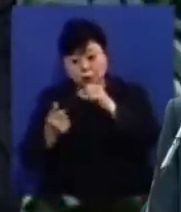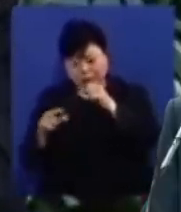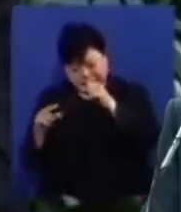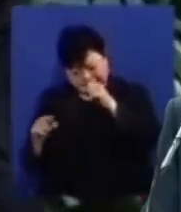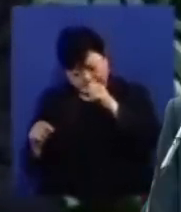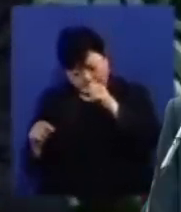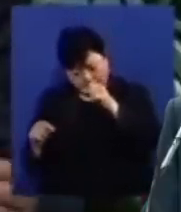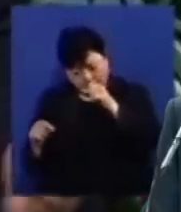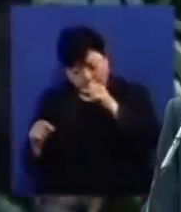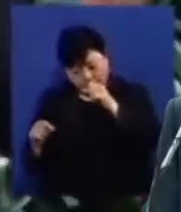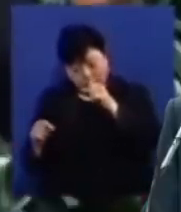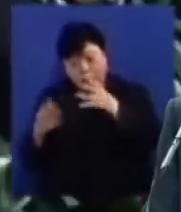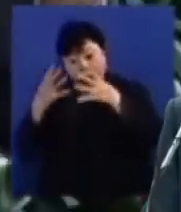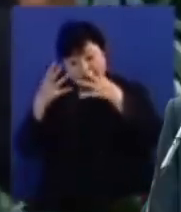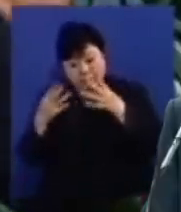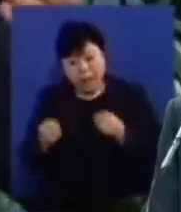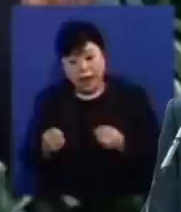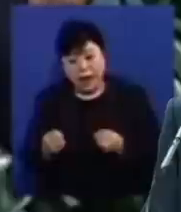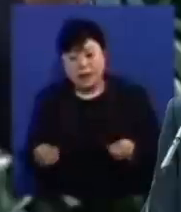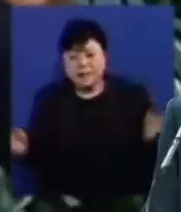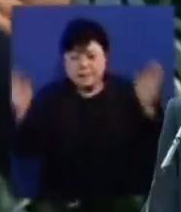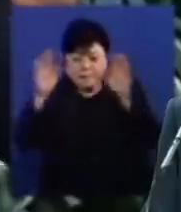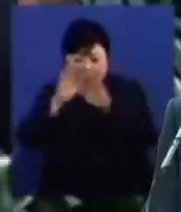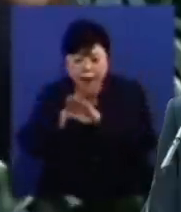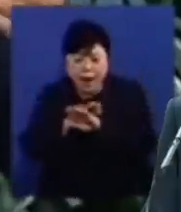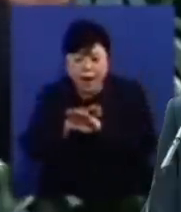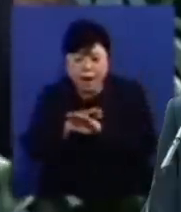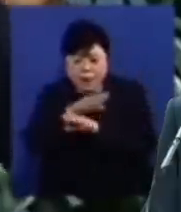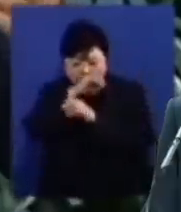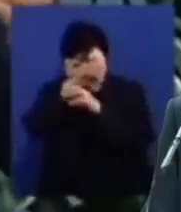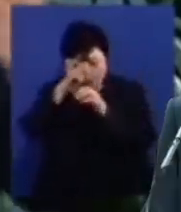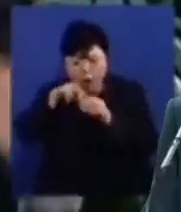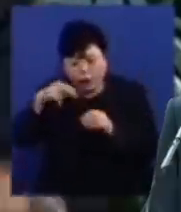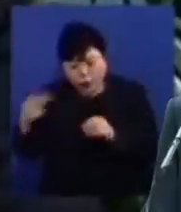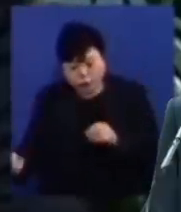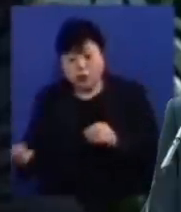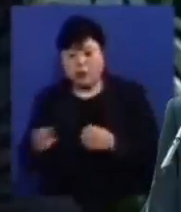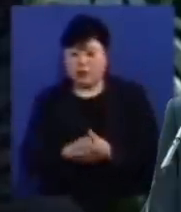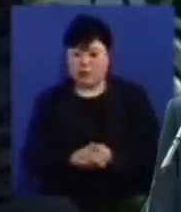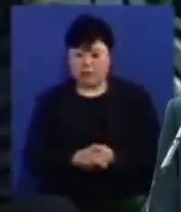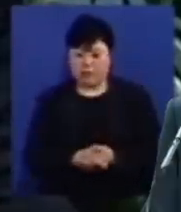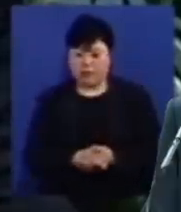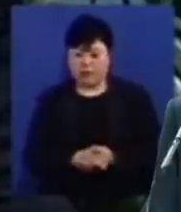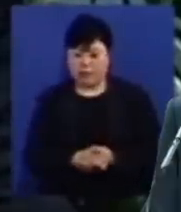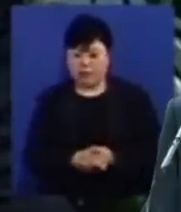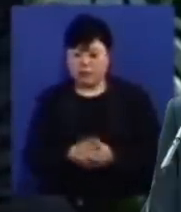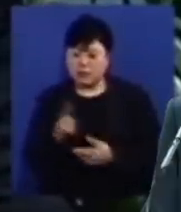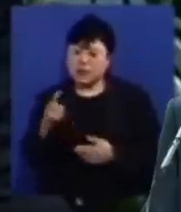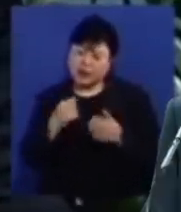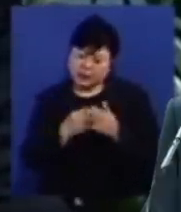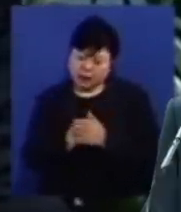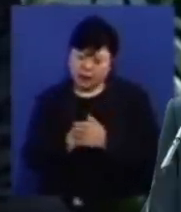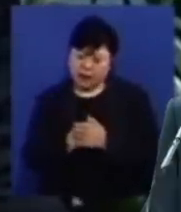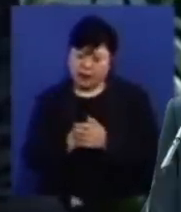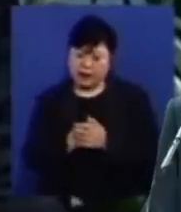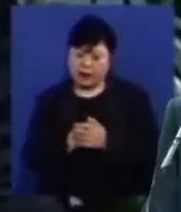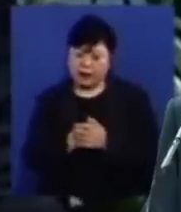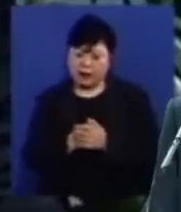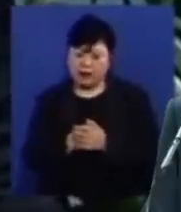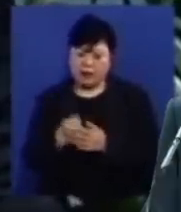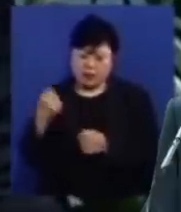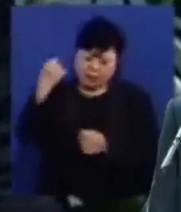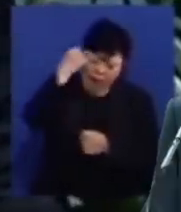얇아도 수없이 밤에 별똥이 떨어지는데 그것으로